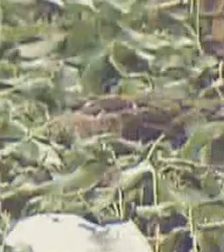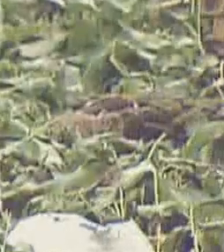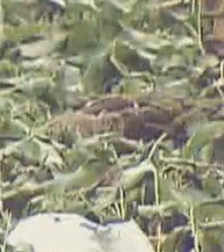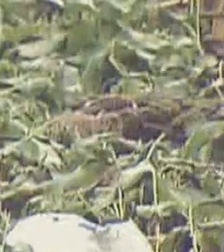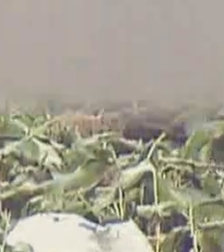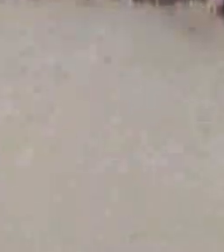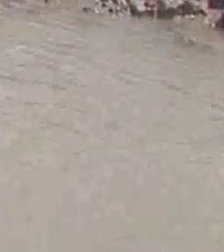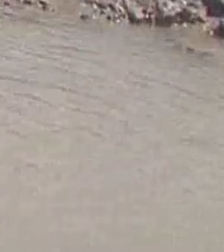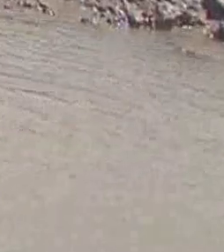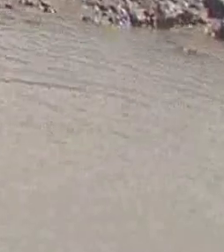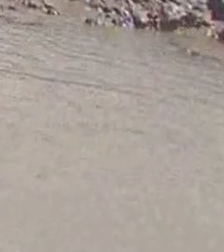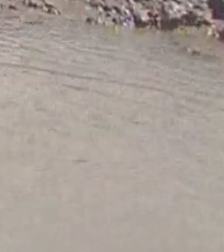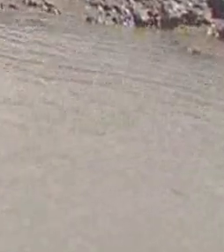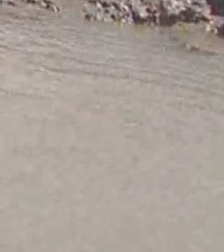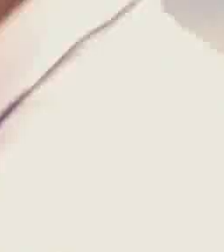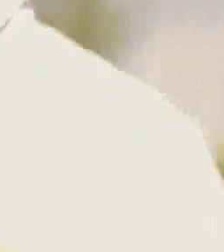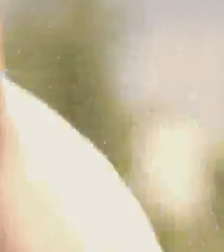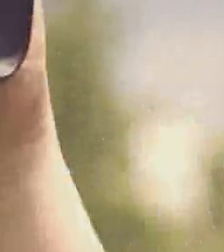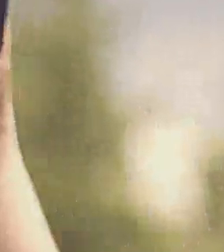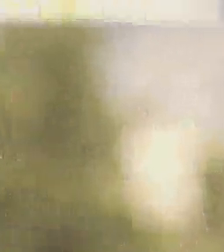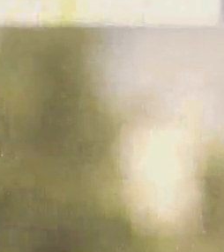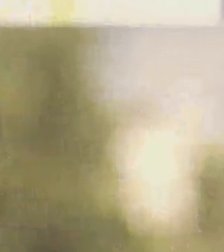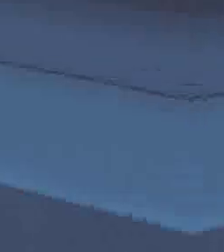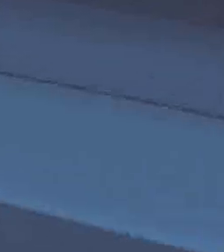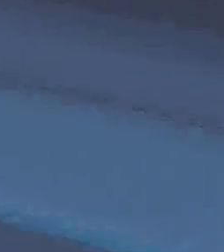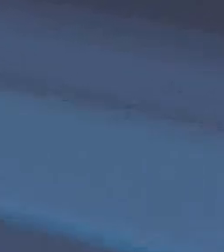호루가와 주택의 사고 위험이 있어 보입니다.